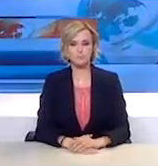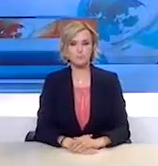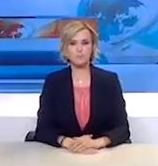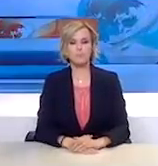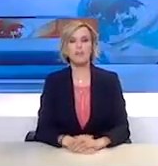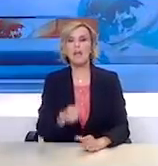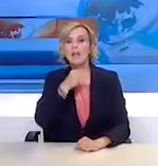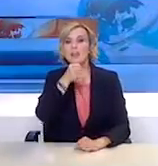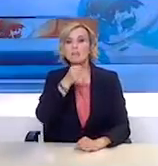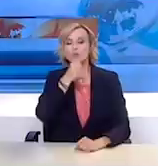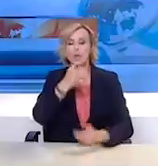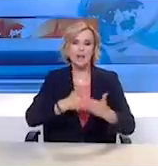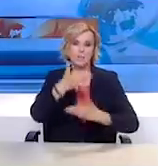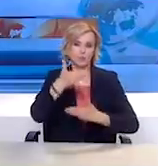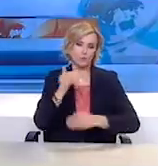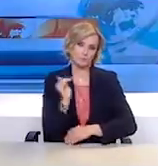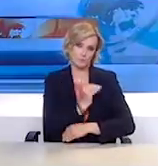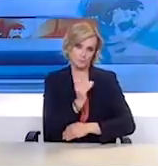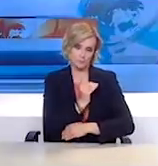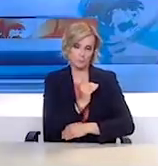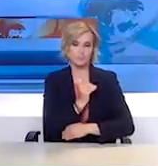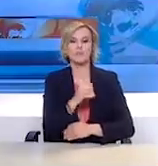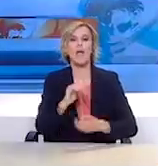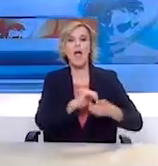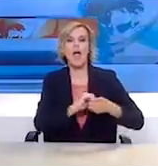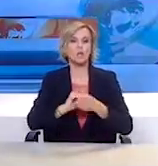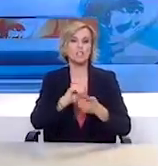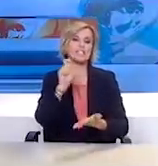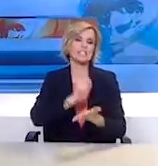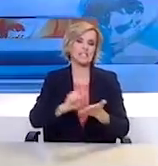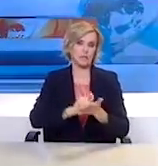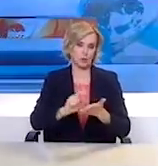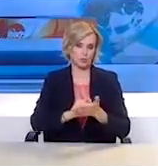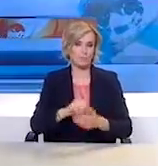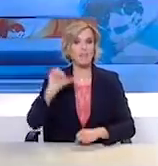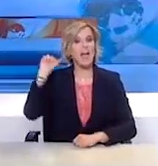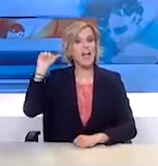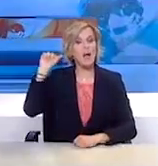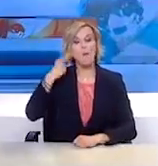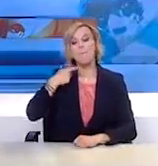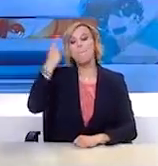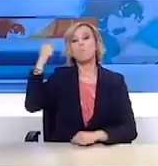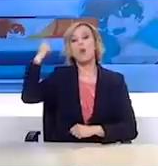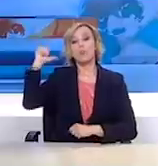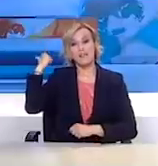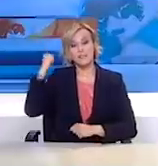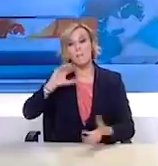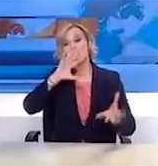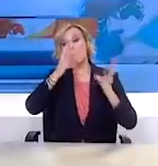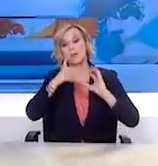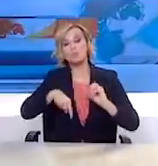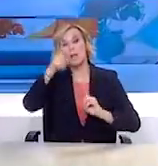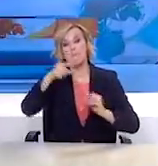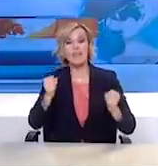Συντακτών. Κύριε Κοντοζαμάνη, προχθές Παγκόσμια ημέρα υγείας υπήρξε ένα αίτημα από όλο τον υγειονομικό κόσμο της χώρας